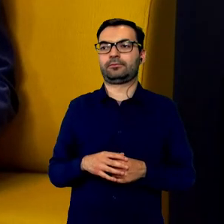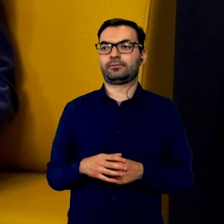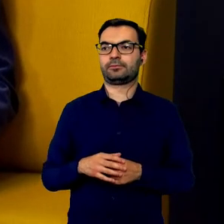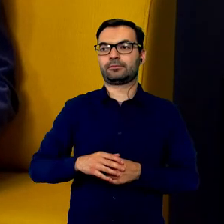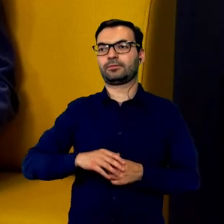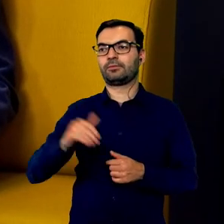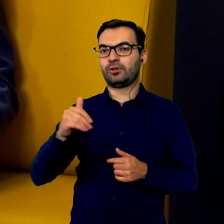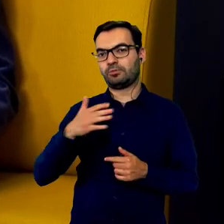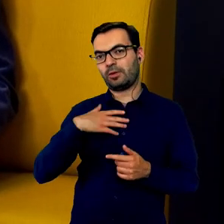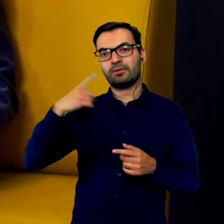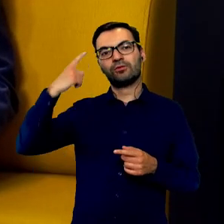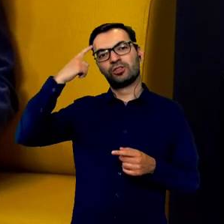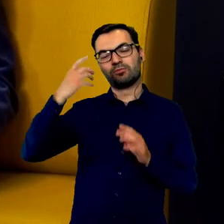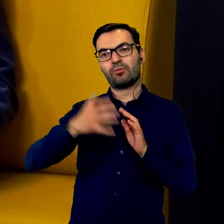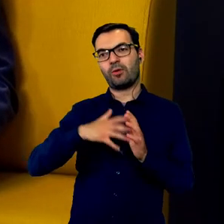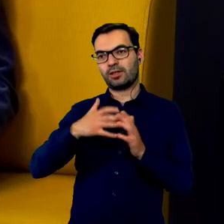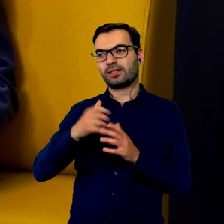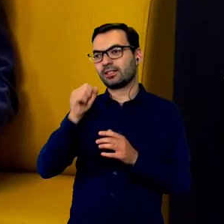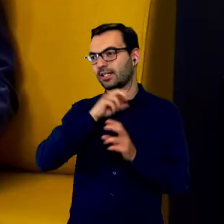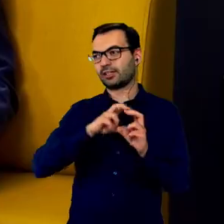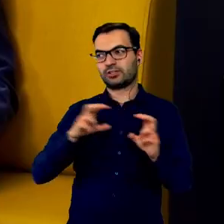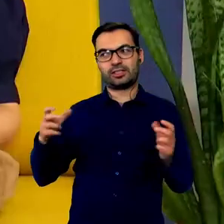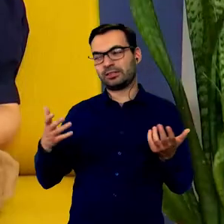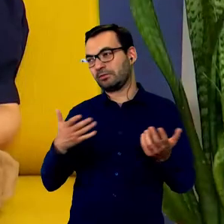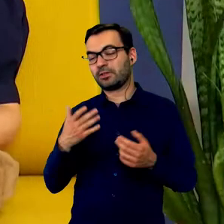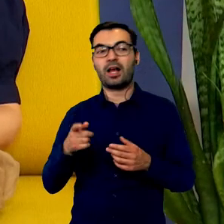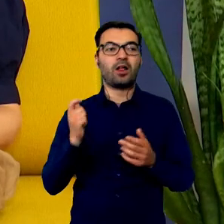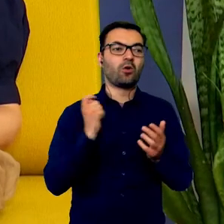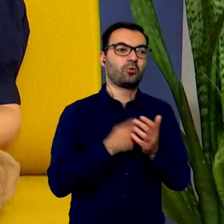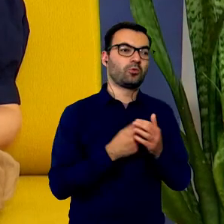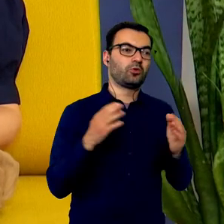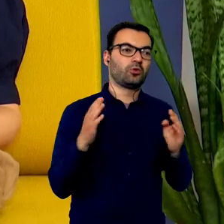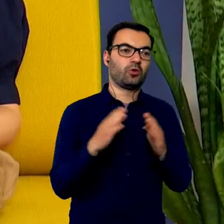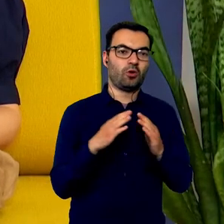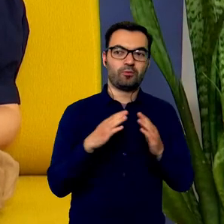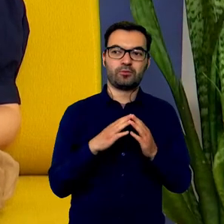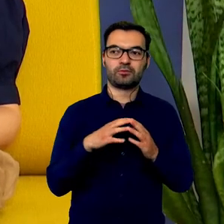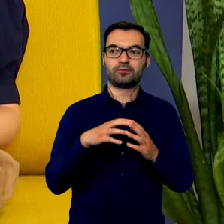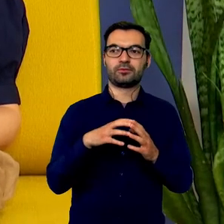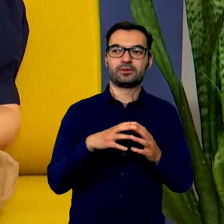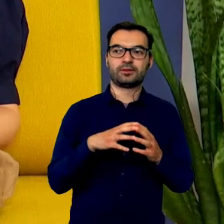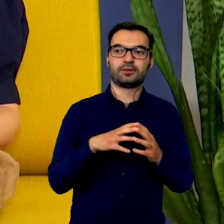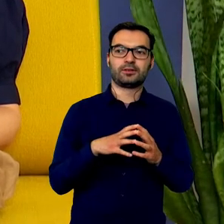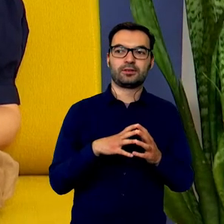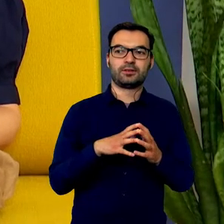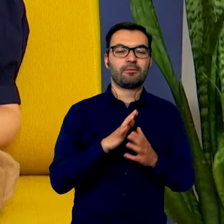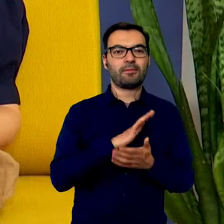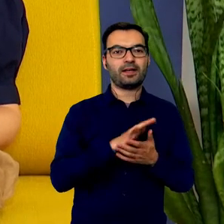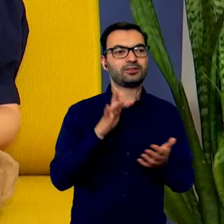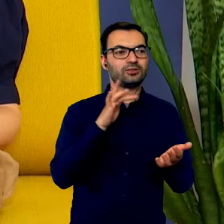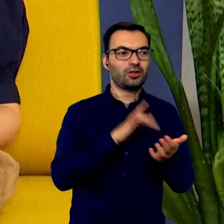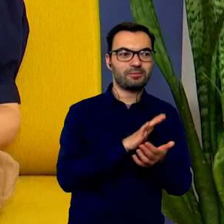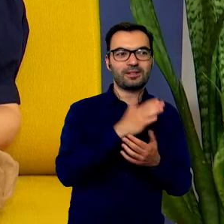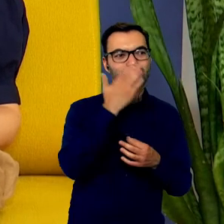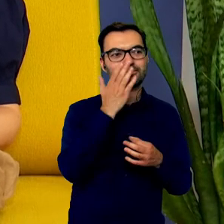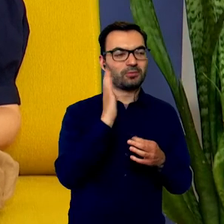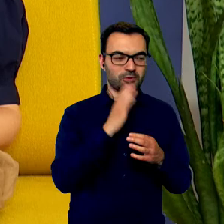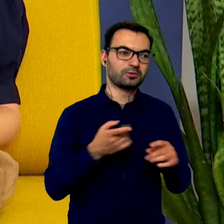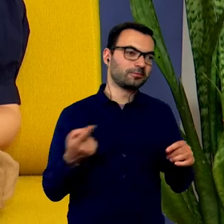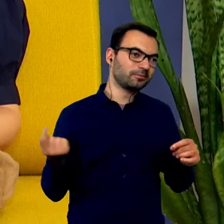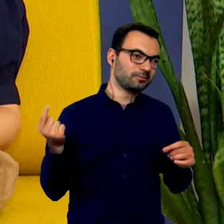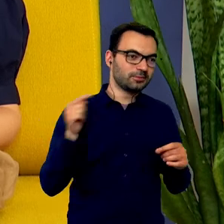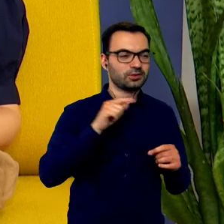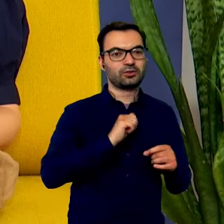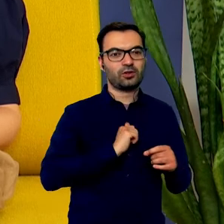z dawnych czasów i tak to wygląda trochę. Ale jednak kupowanie domu, nie dotykając go, nie wąchając i wchodząc